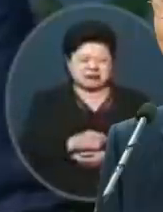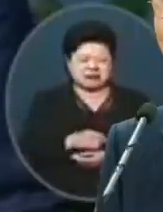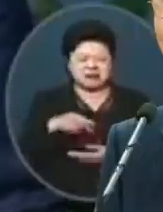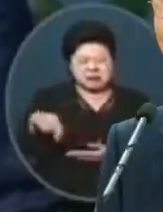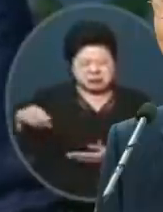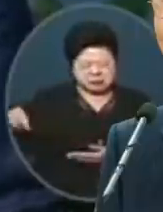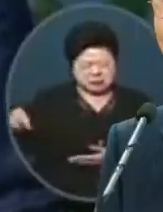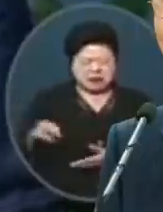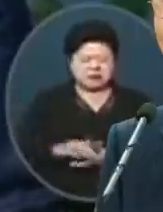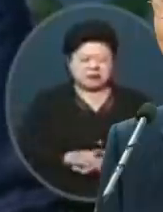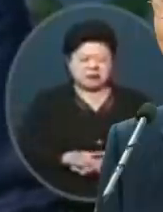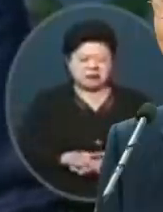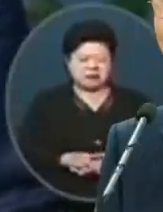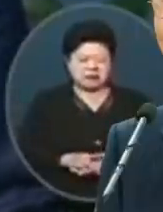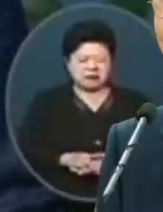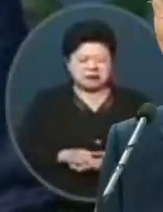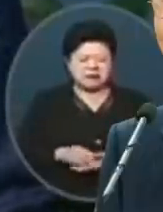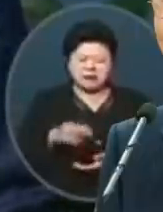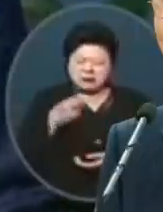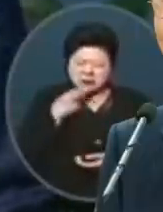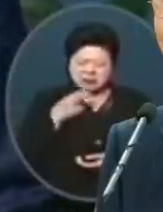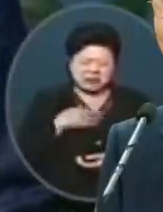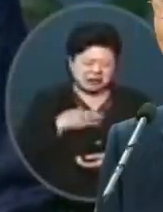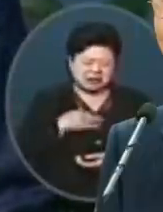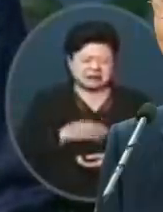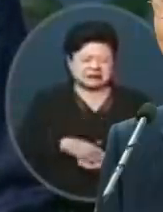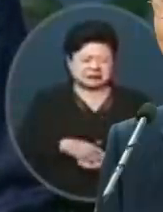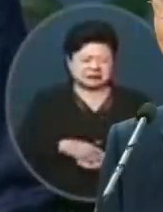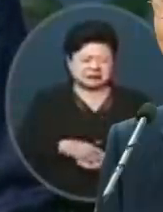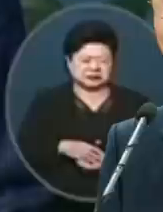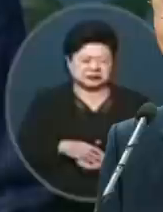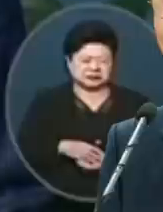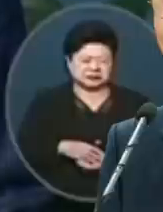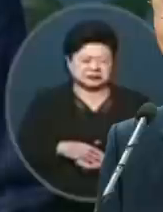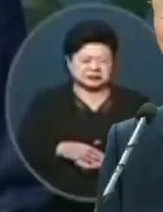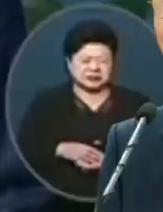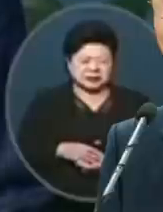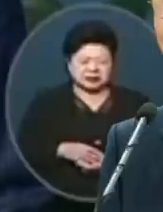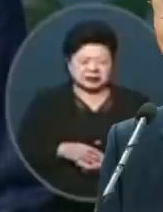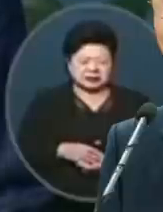허랑방탕하고 방종하고 육체적인 생활에